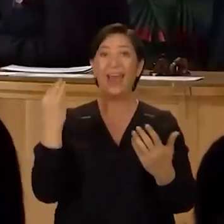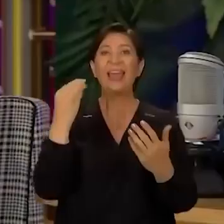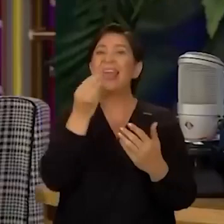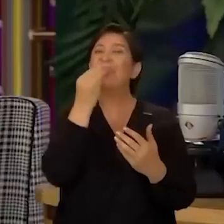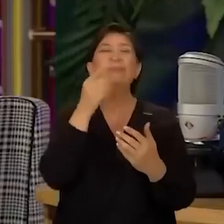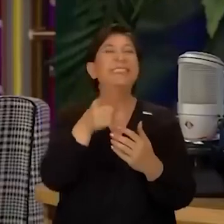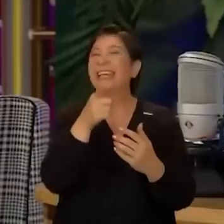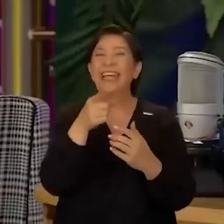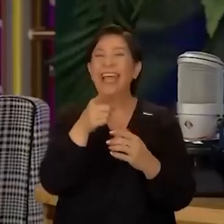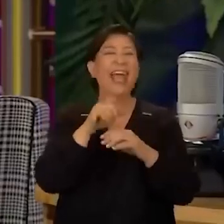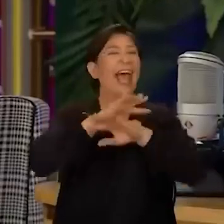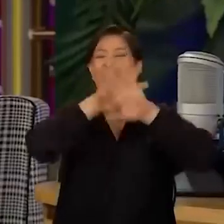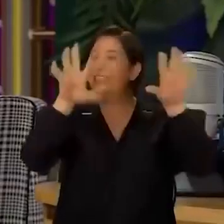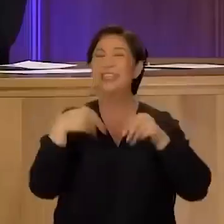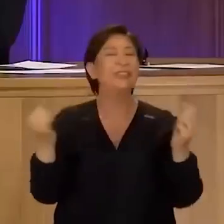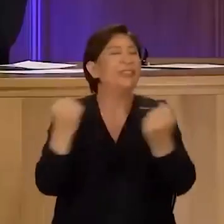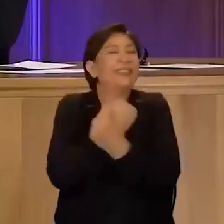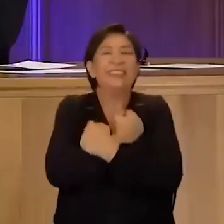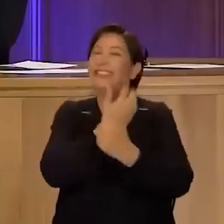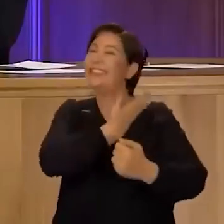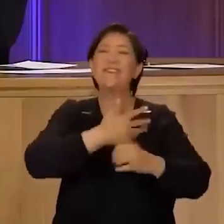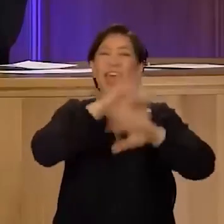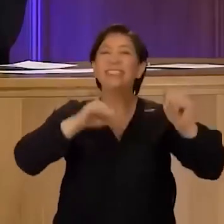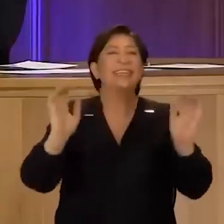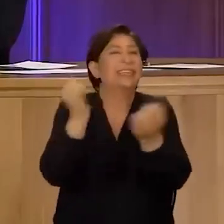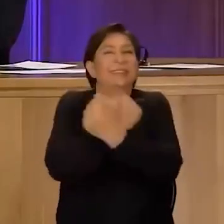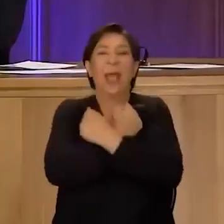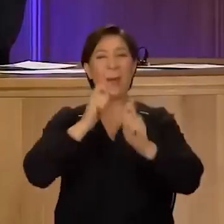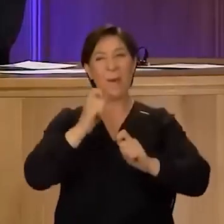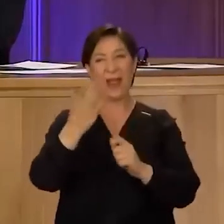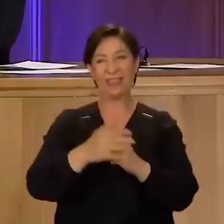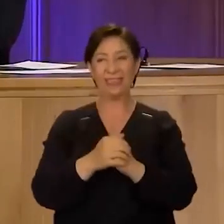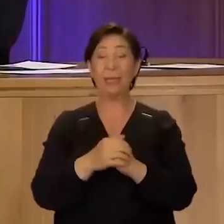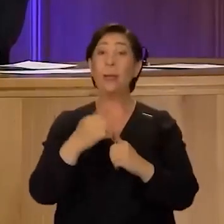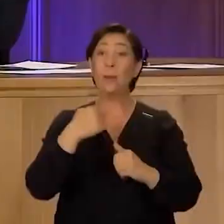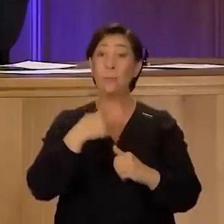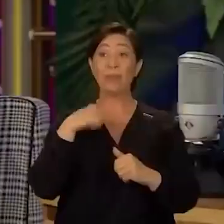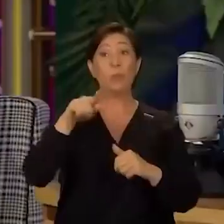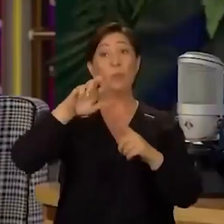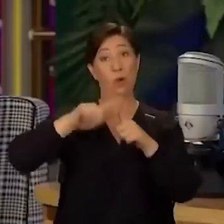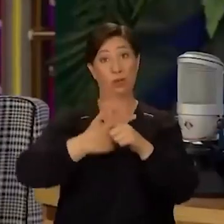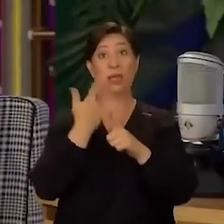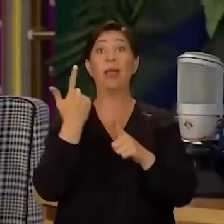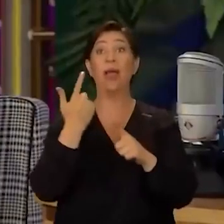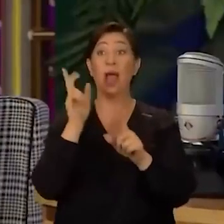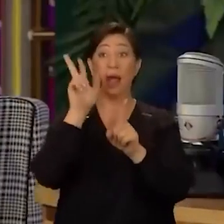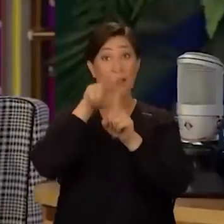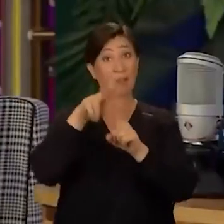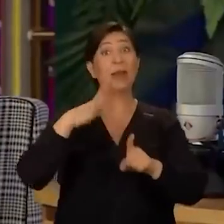kanal yeni bir kanallar bu projeye